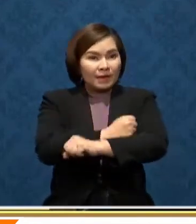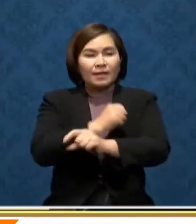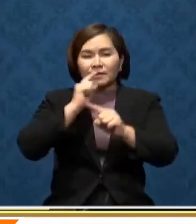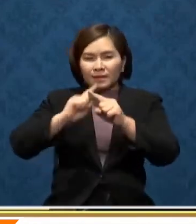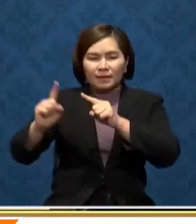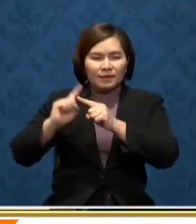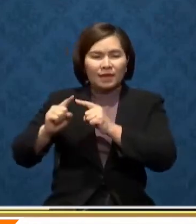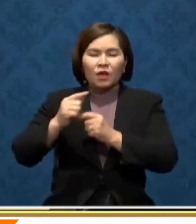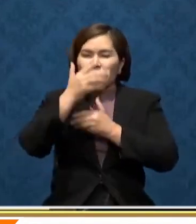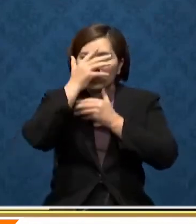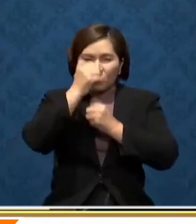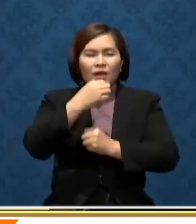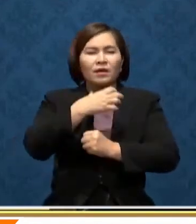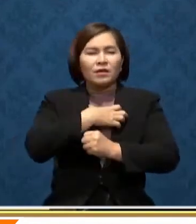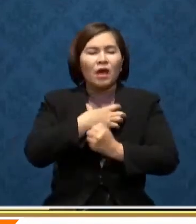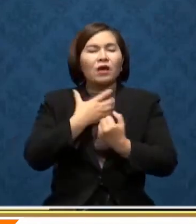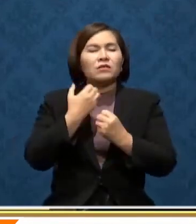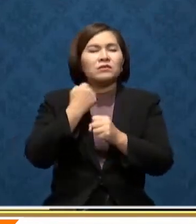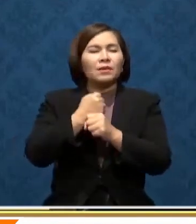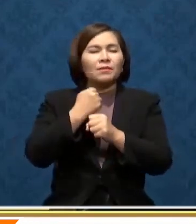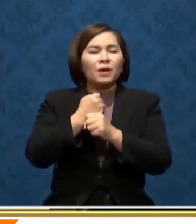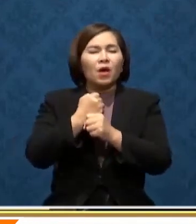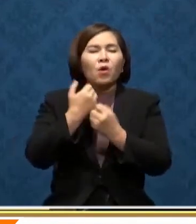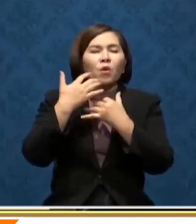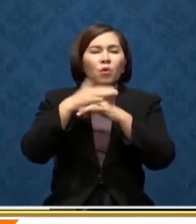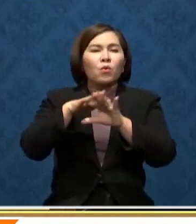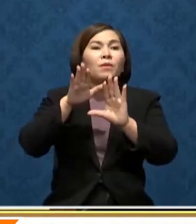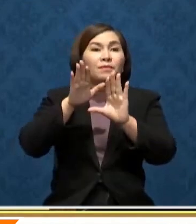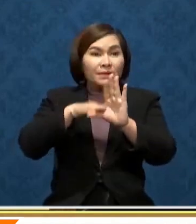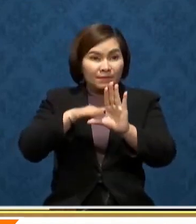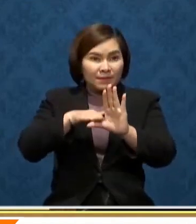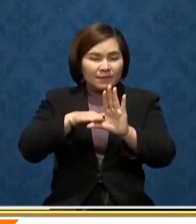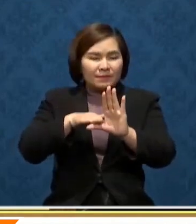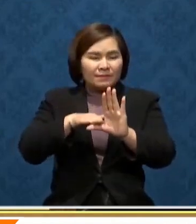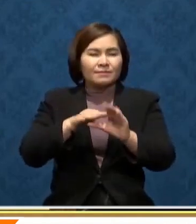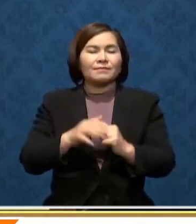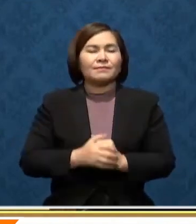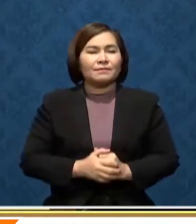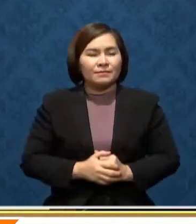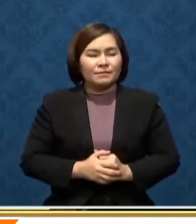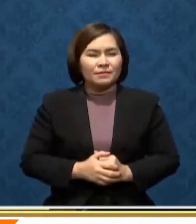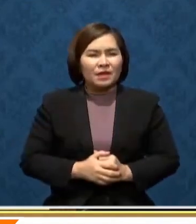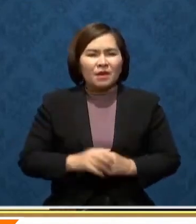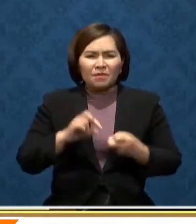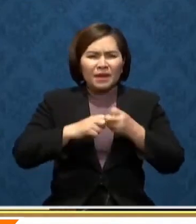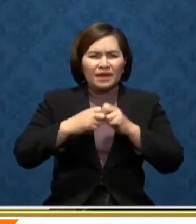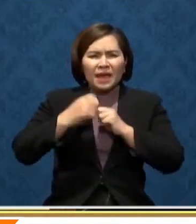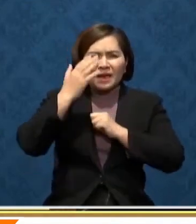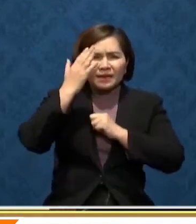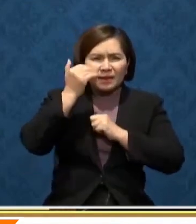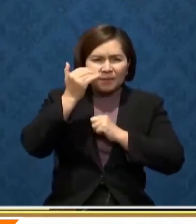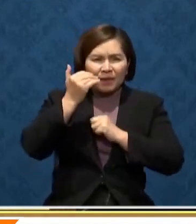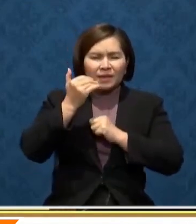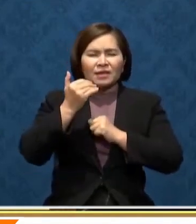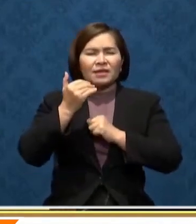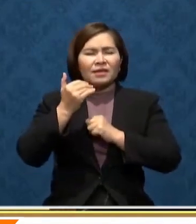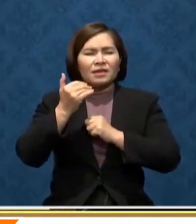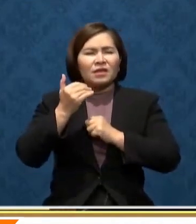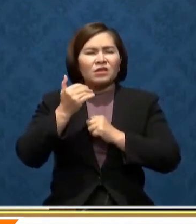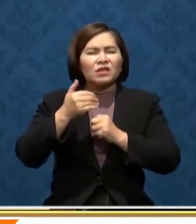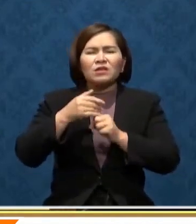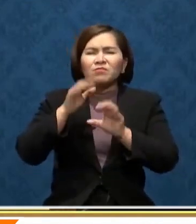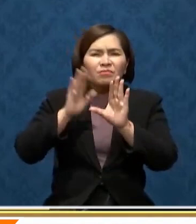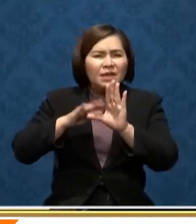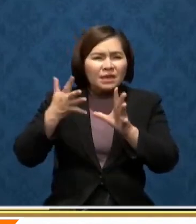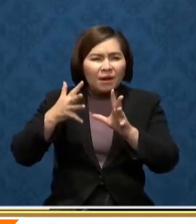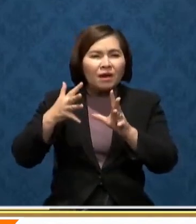เขาอยากเข้ามาอยู่กับเราปัจจุบันแรงงานนอกระบบมีอุปสรรคอะไรเรามีความสามารถขจัดอุปสรรคเหล่า